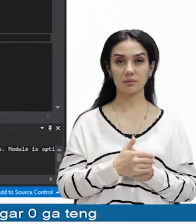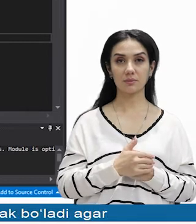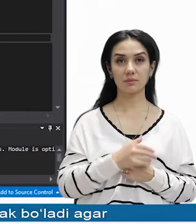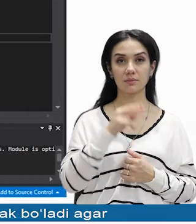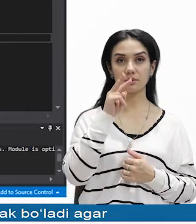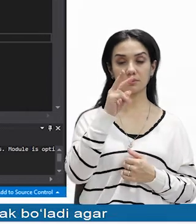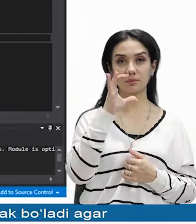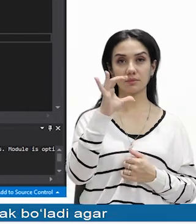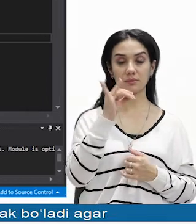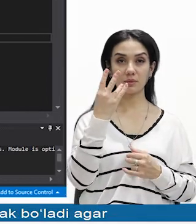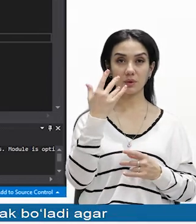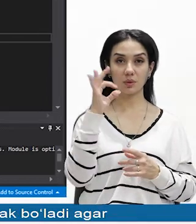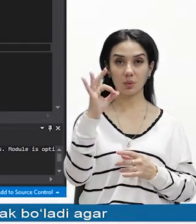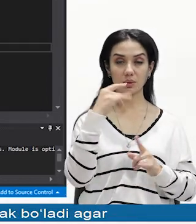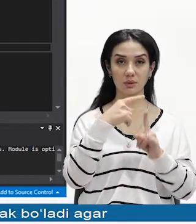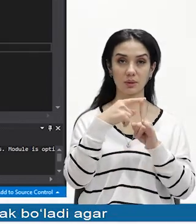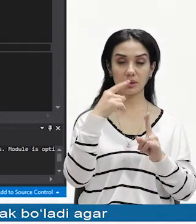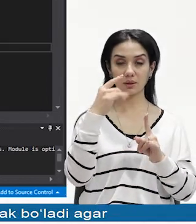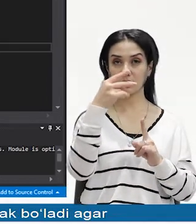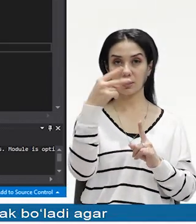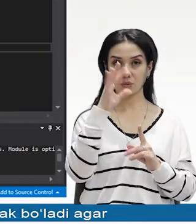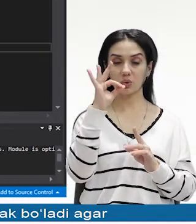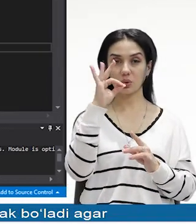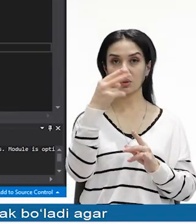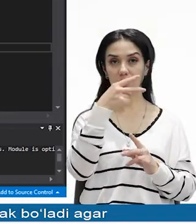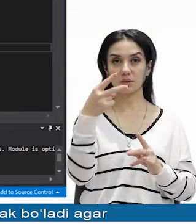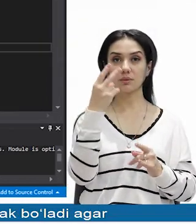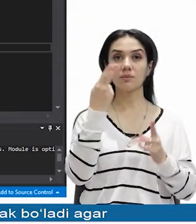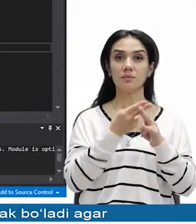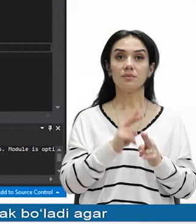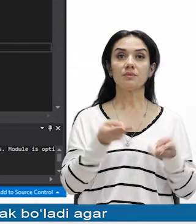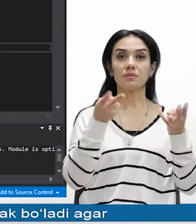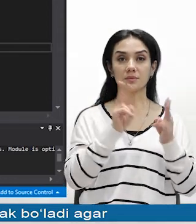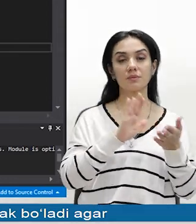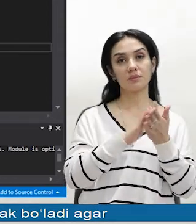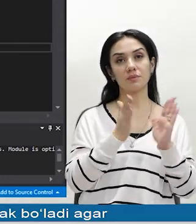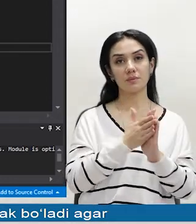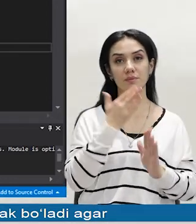else if 0 ga teng bo'lsa 0 ga teng va undan